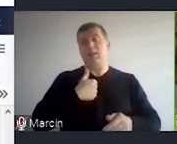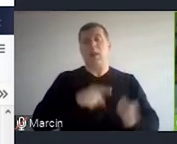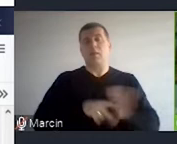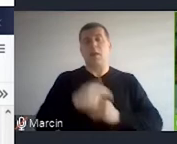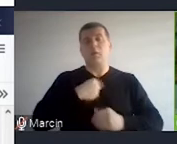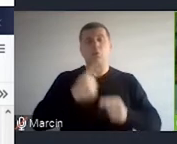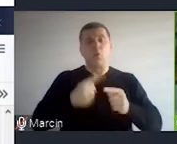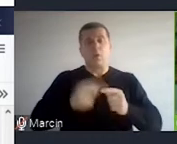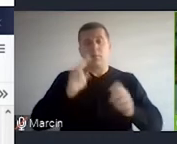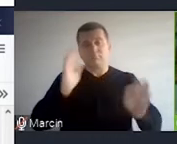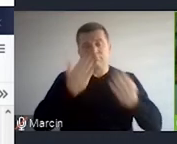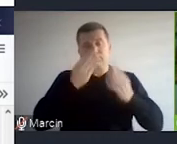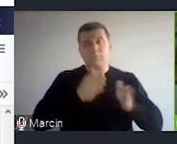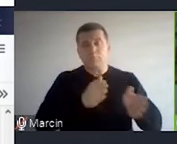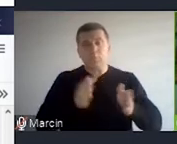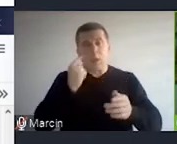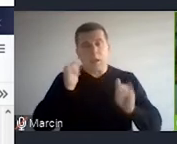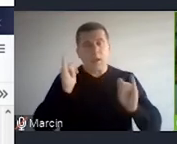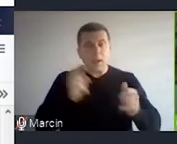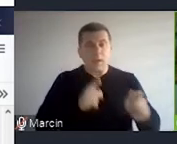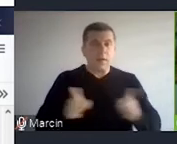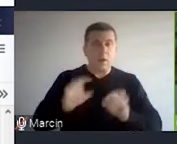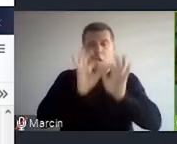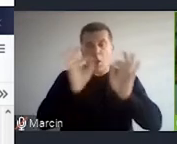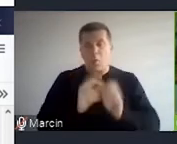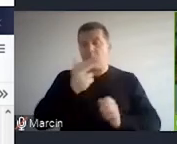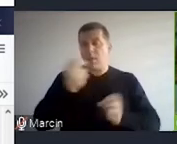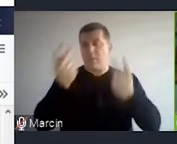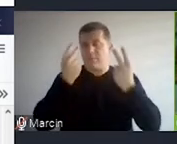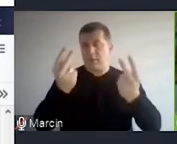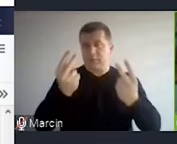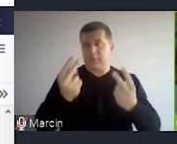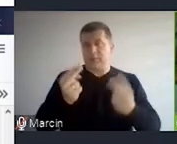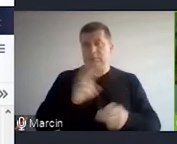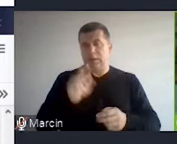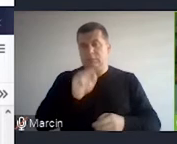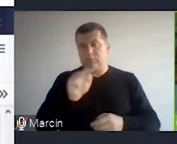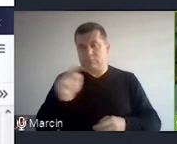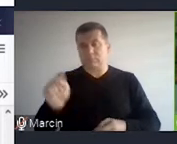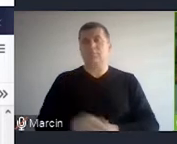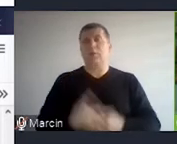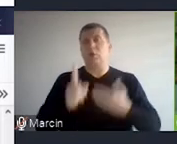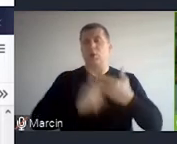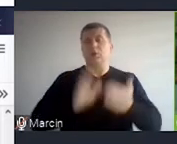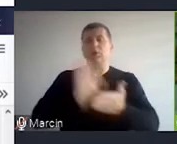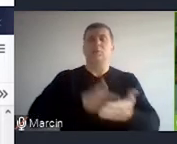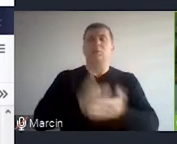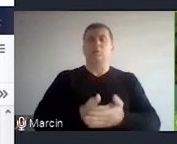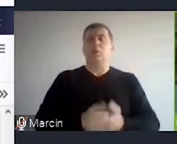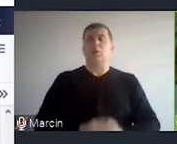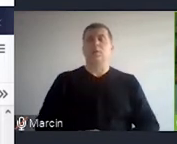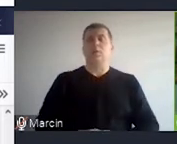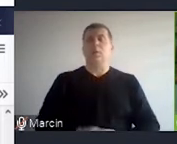drogowskazem dotyczącym takich najważniejszych zagadnień z zakresu rozliczania, na przykład